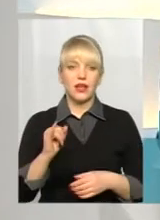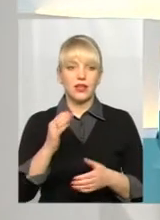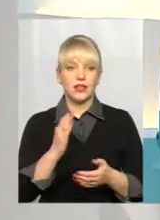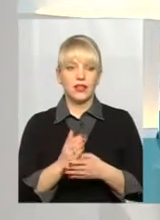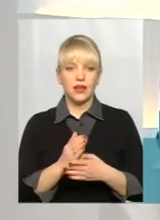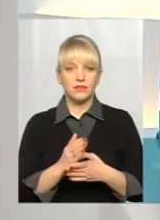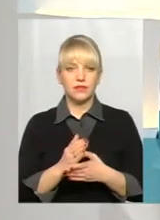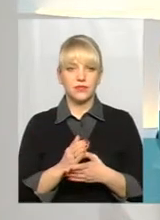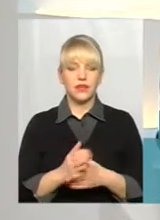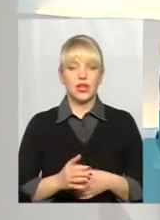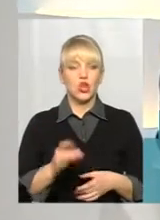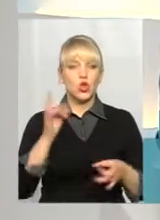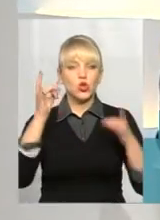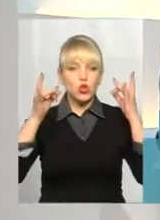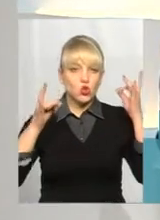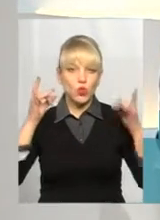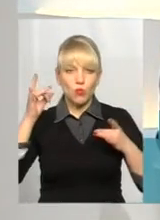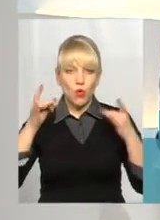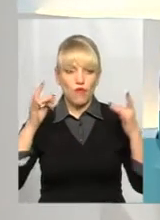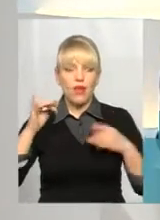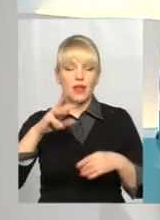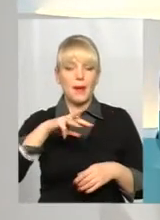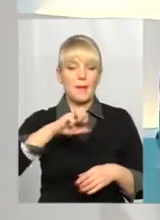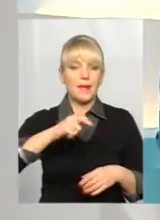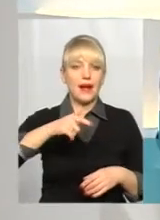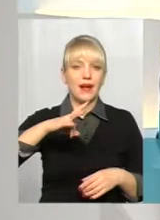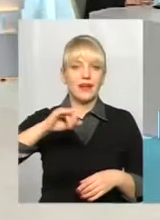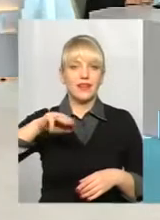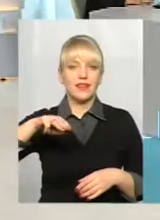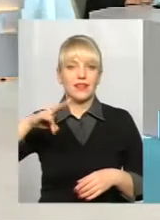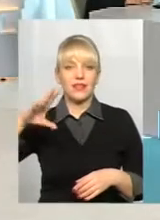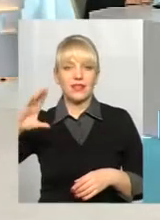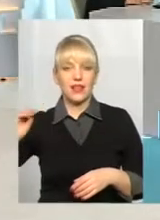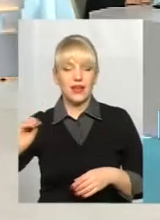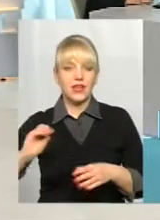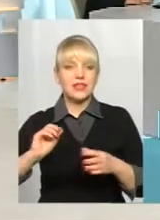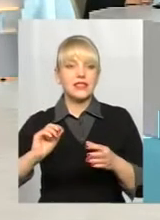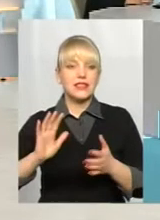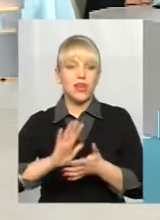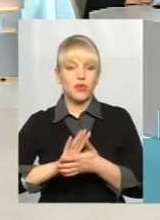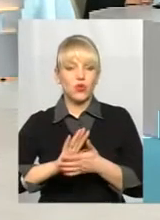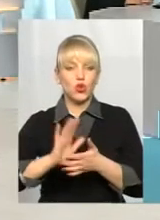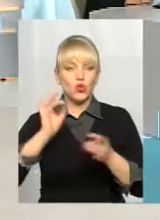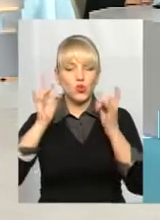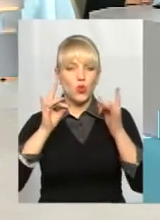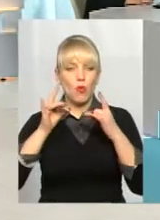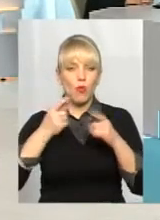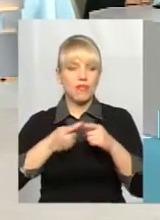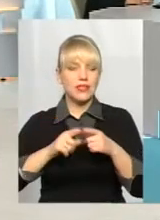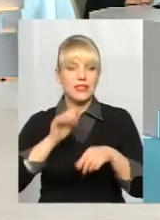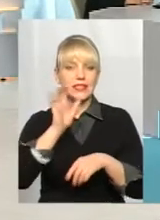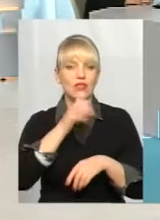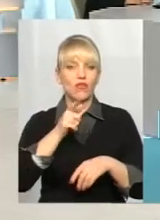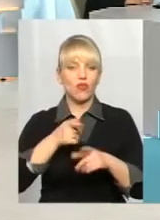рядочок шумове і магнітне забруднення. Тобто шумове забруднення, так, воно досить серйозне, тим більше, що воно впливає